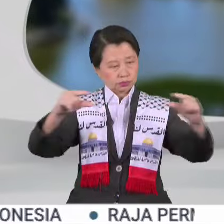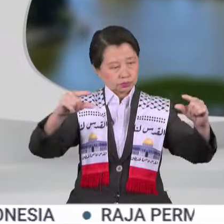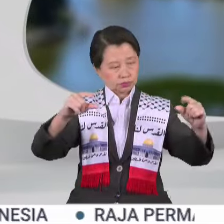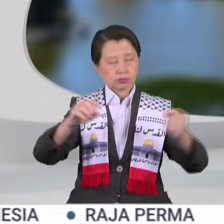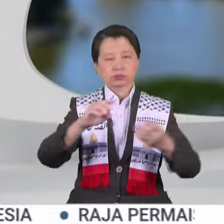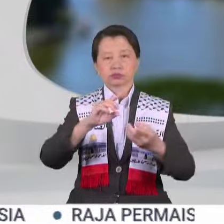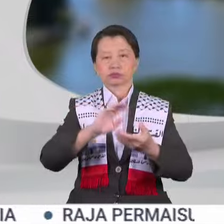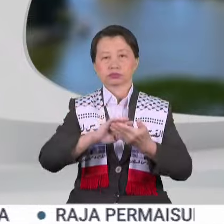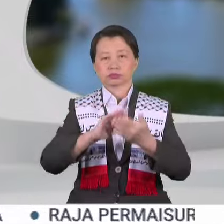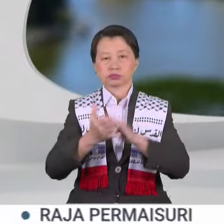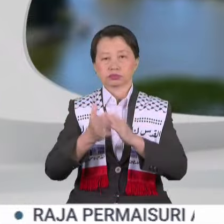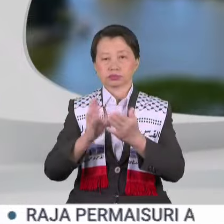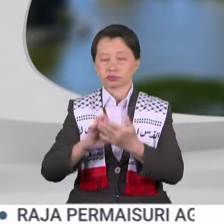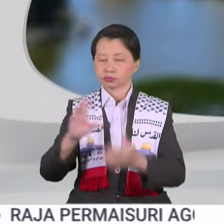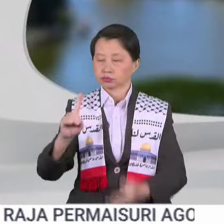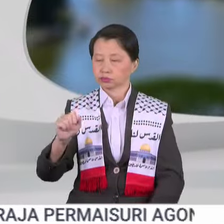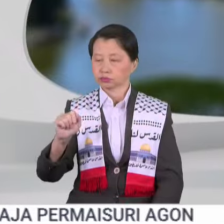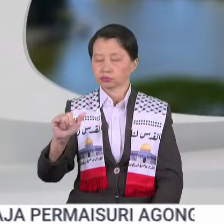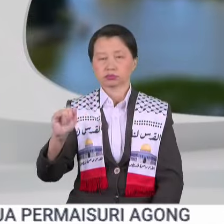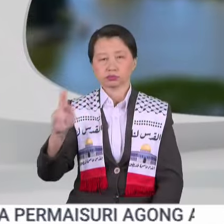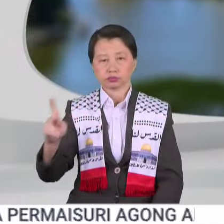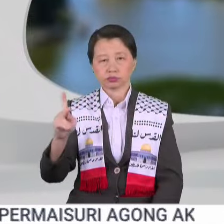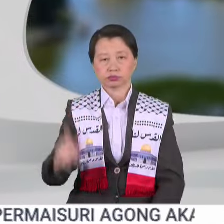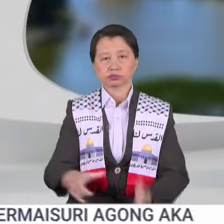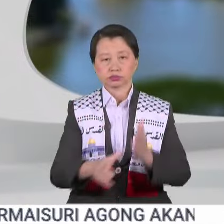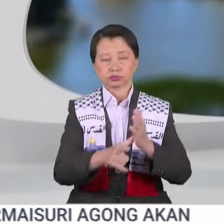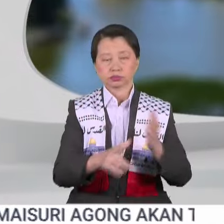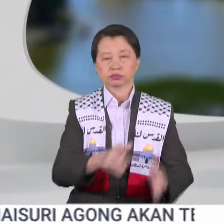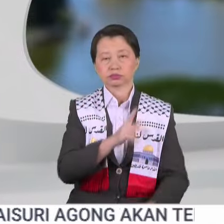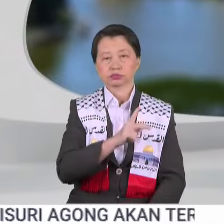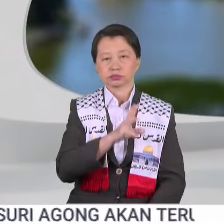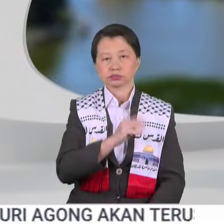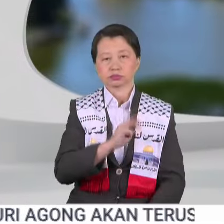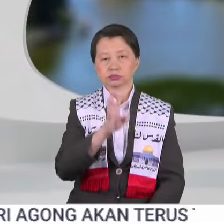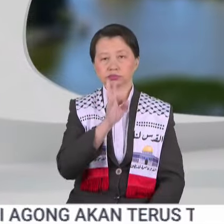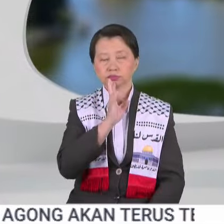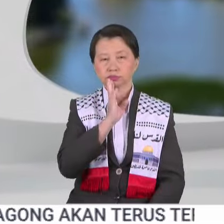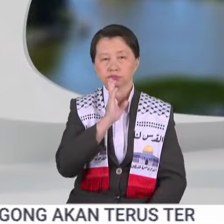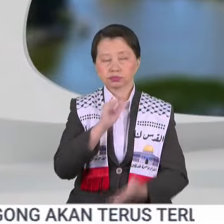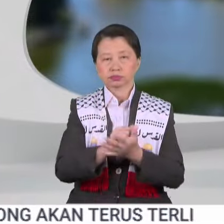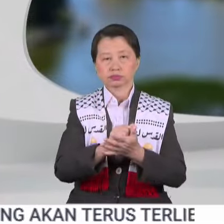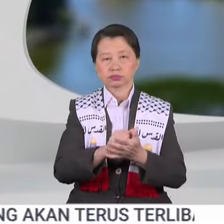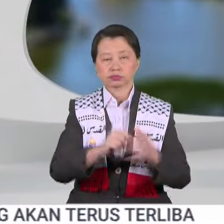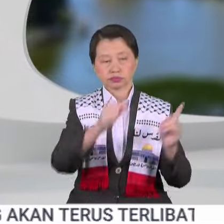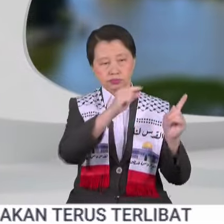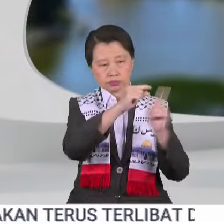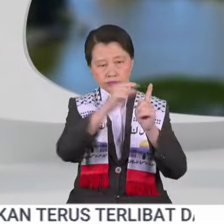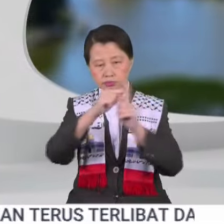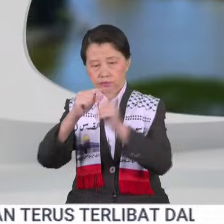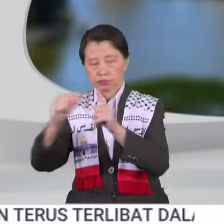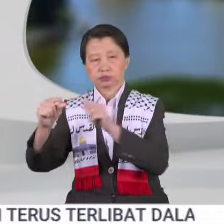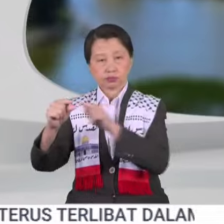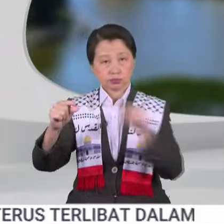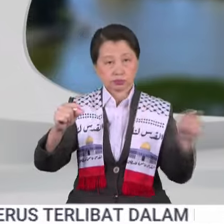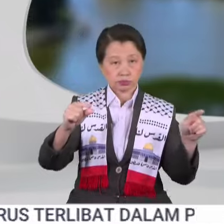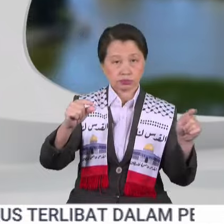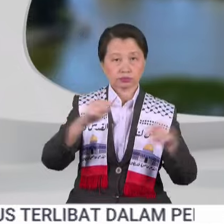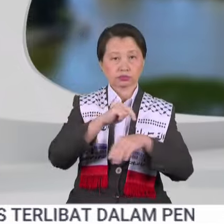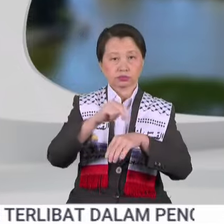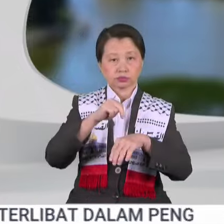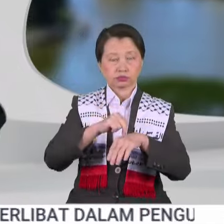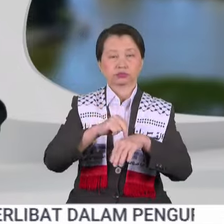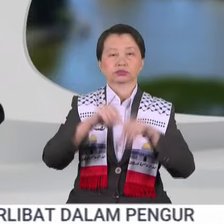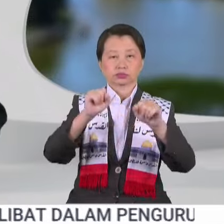komuniti Dayak dan Sarawak. Timbalan Premier Dato' Amar Douglas Sugam Mas berkata dengan mengangkat perkataan itu di peringkat nasional,